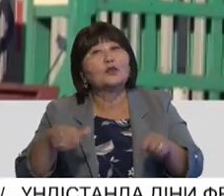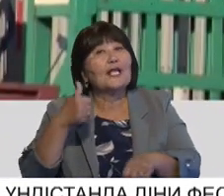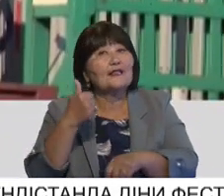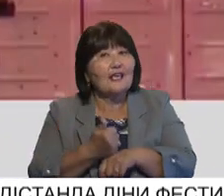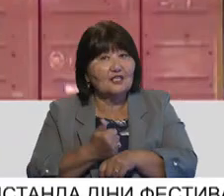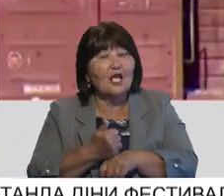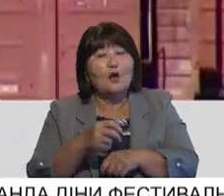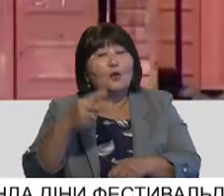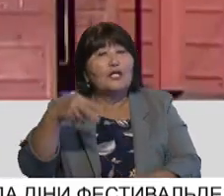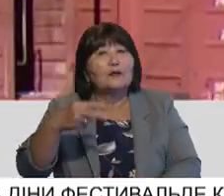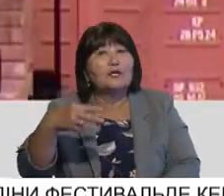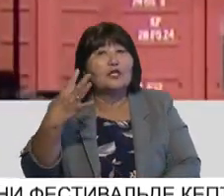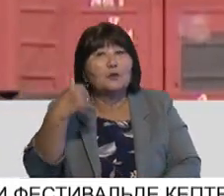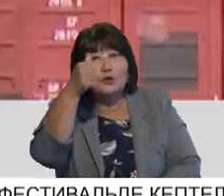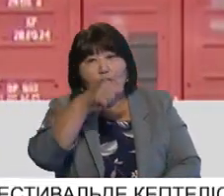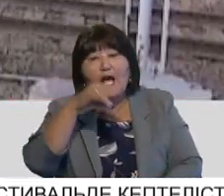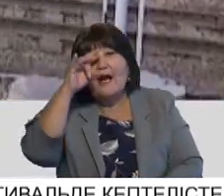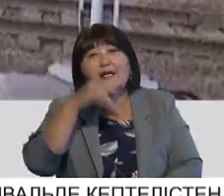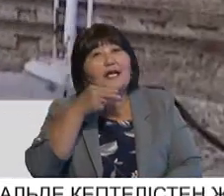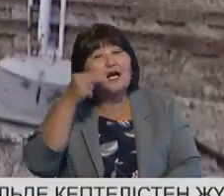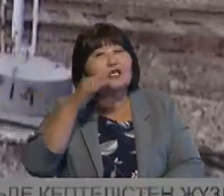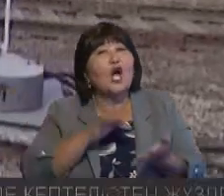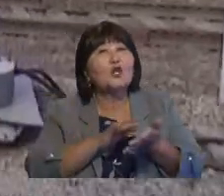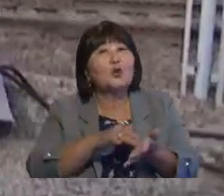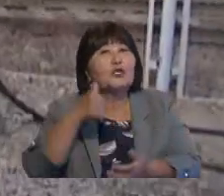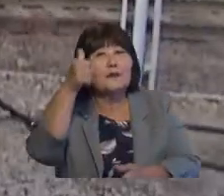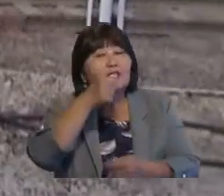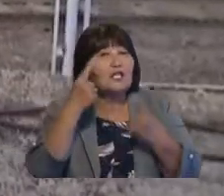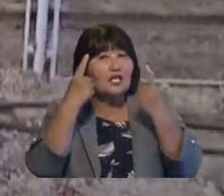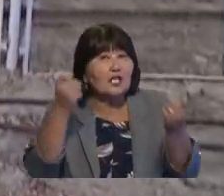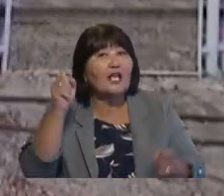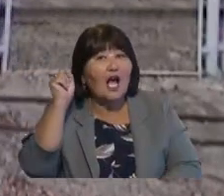Әрі 2024 жыл Қазақстанның Қытайдағы туризм жылы деп жарияланғаны белгілі.